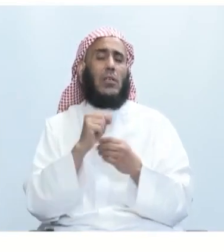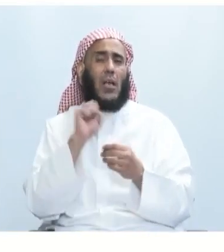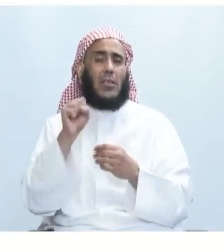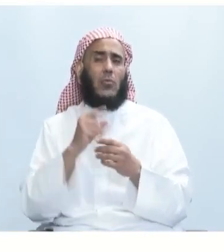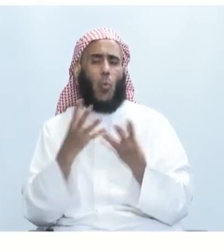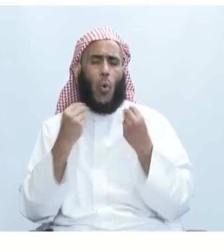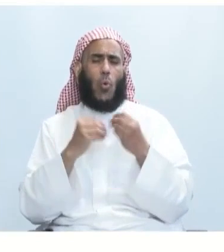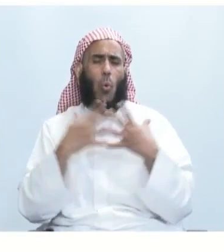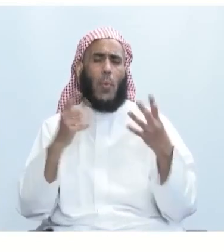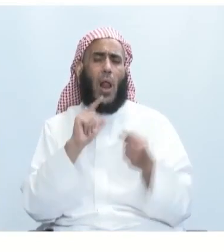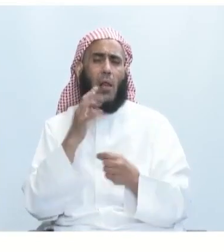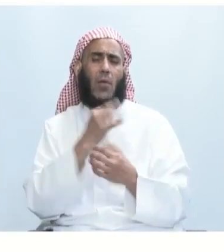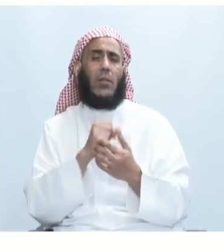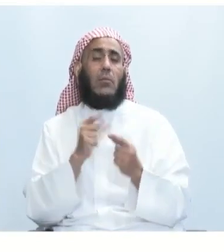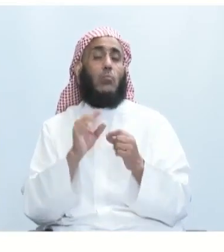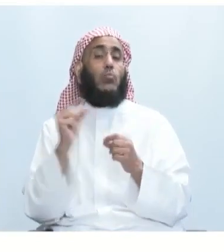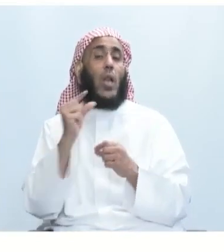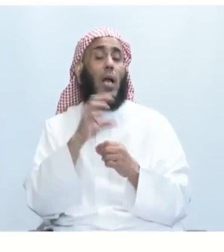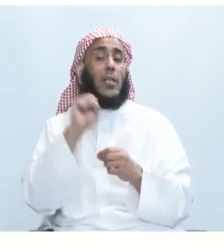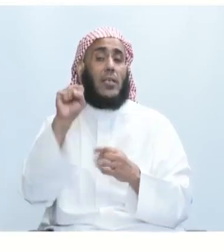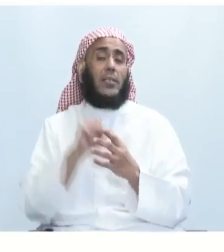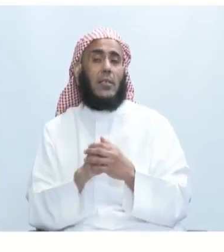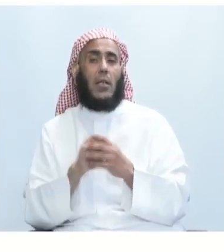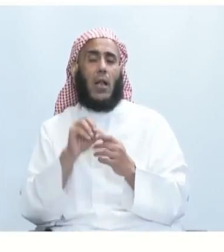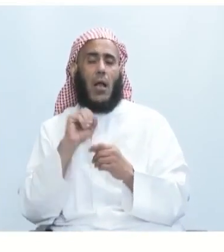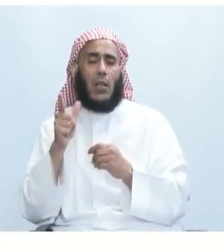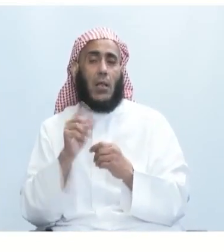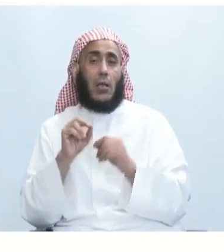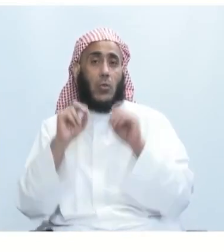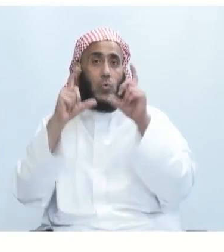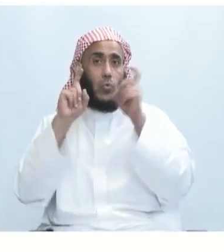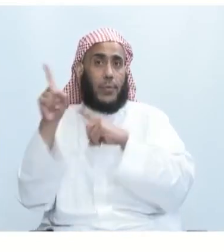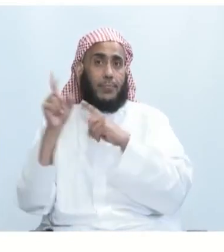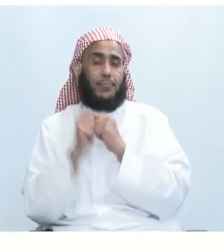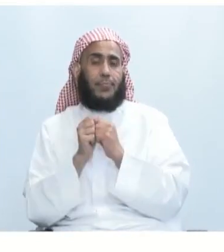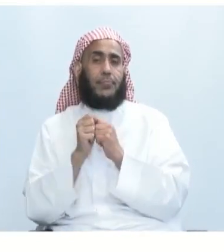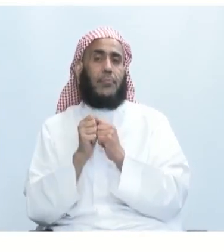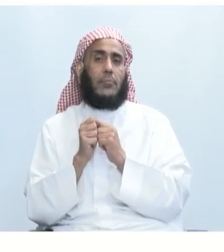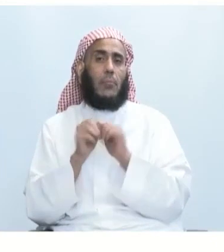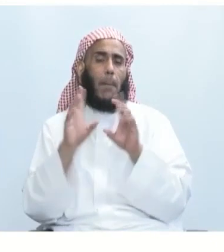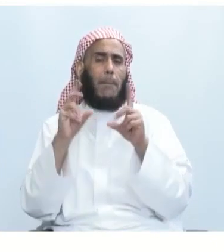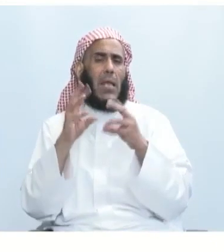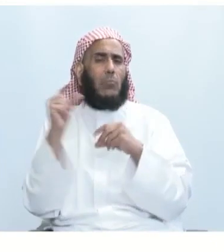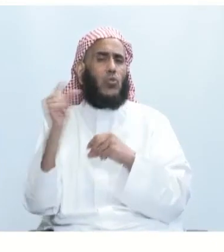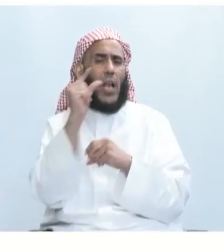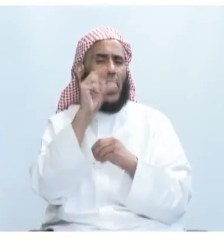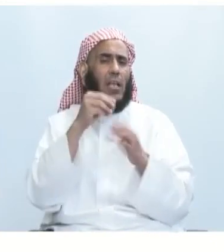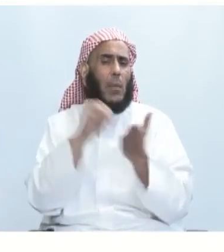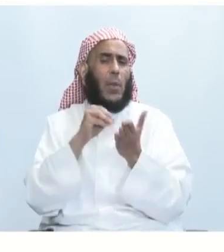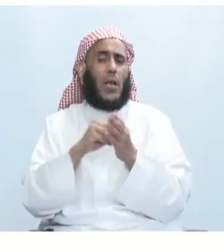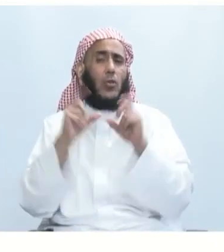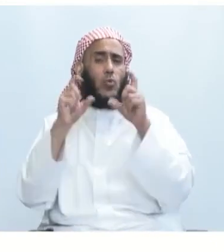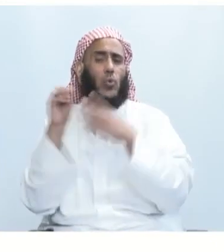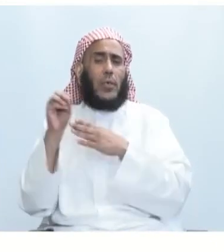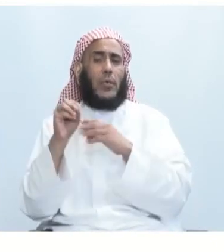قدر من الفاظ كل مجال له مصطلحات خاصه لاحظ هنا هذه الصوره و ما هي المصطلحات التي تتضمن هذه الصوره